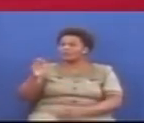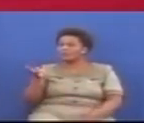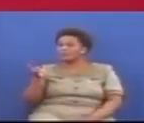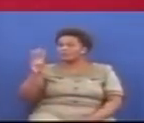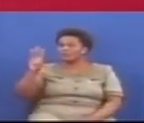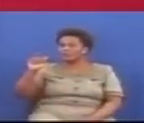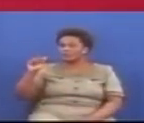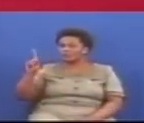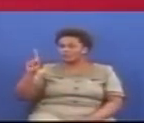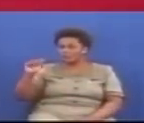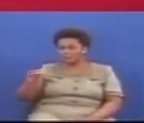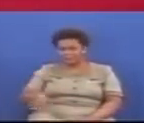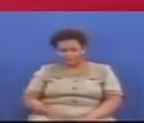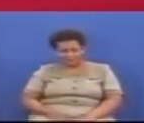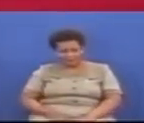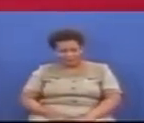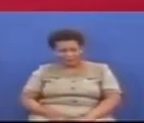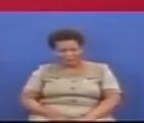si sahihi nadhani